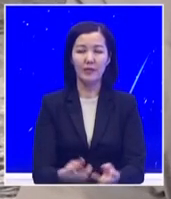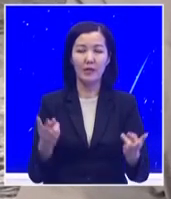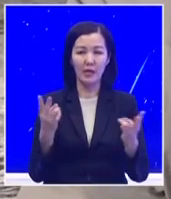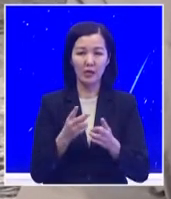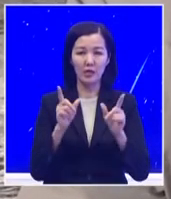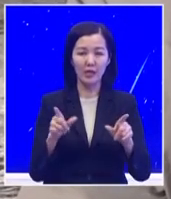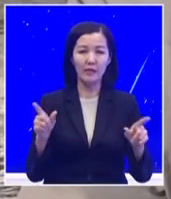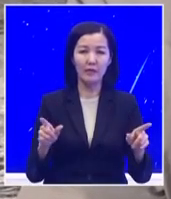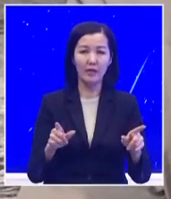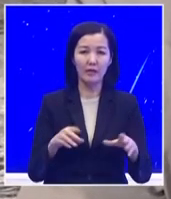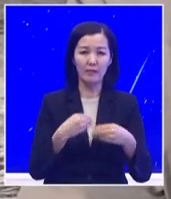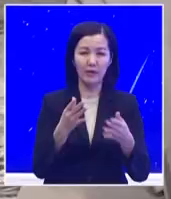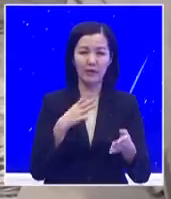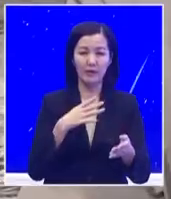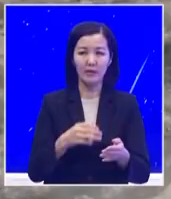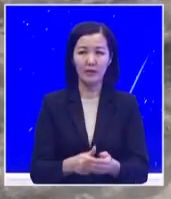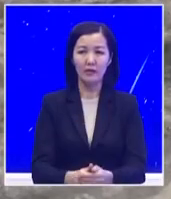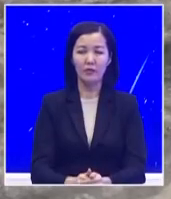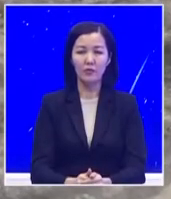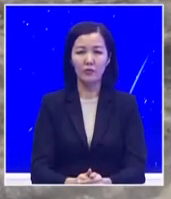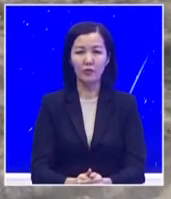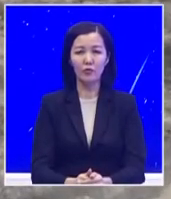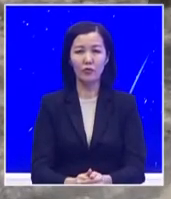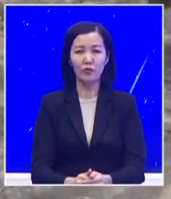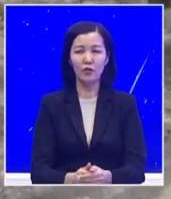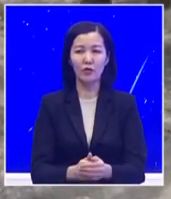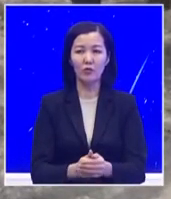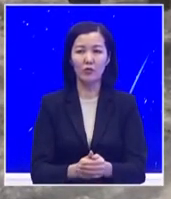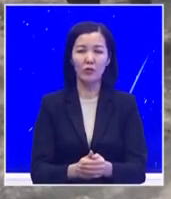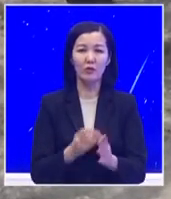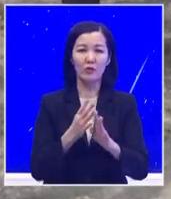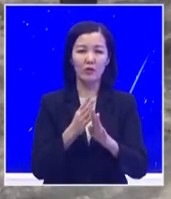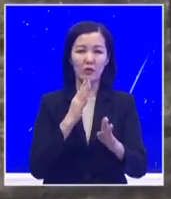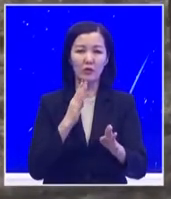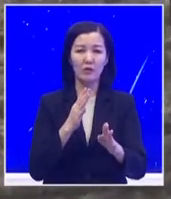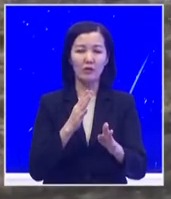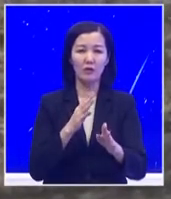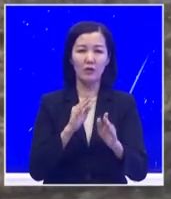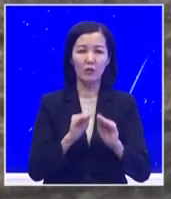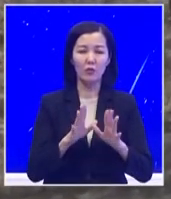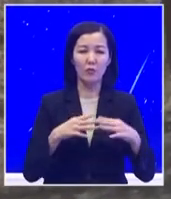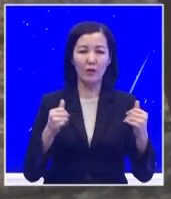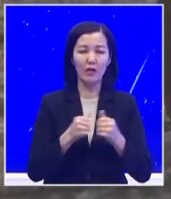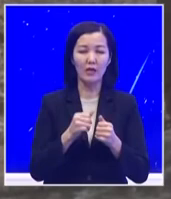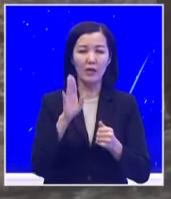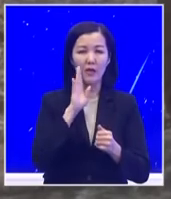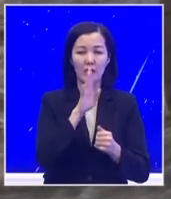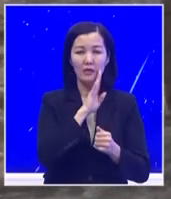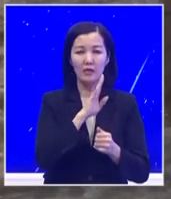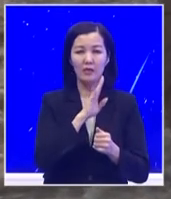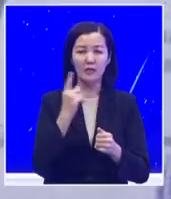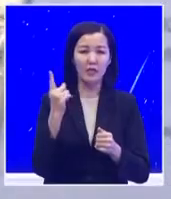адамдарға кешеден бері осындай көмір таратылып жатыр. Мұнда көмір алуға кезегін күтіп тұрған көп балалы, аз қамтылған отбасылар мен